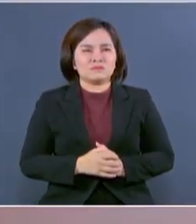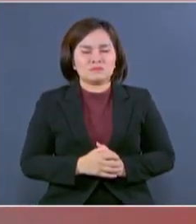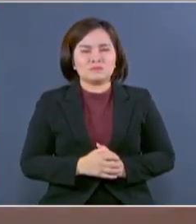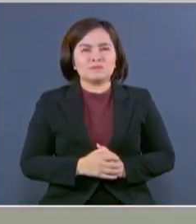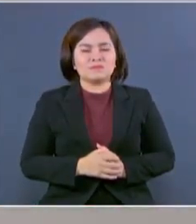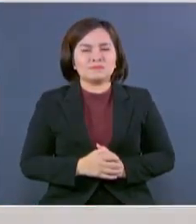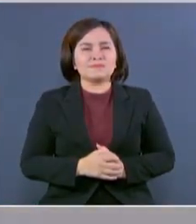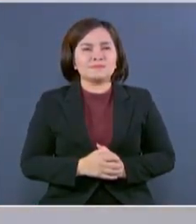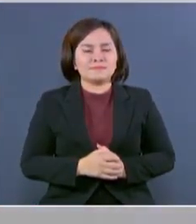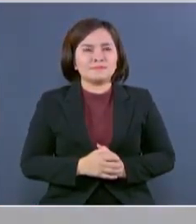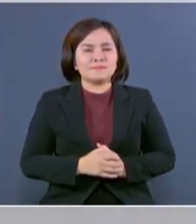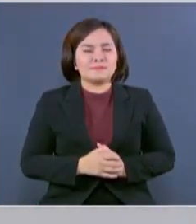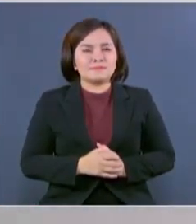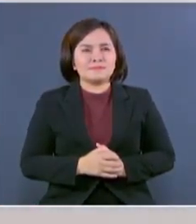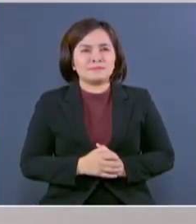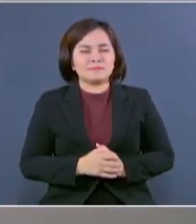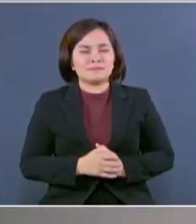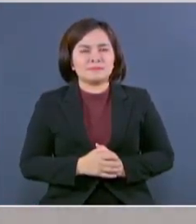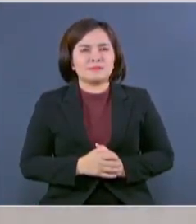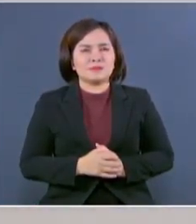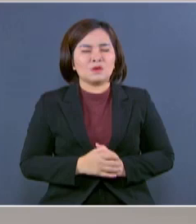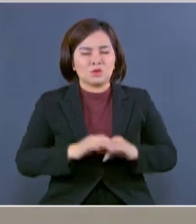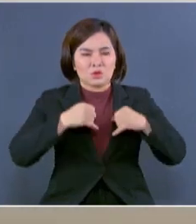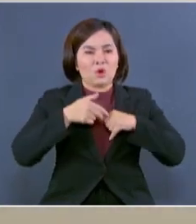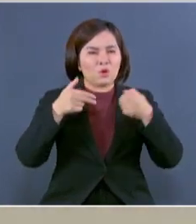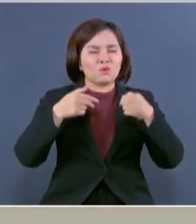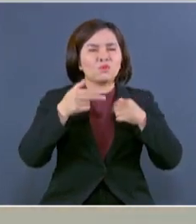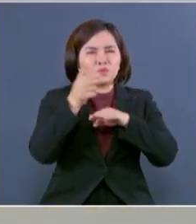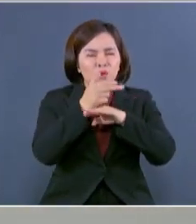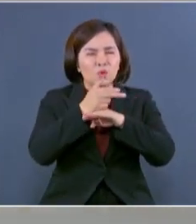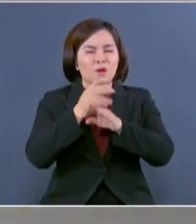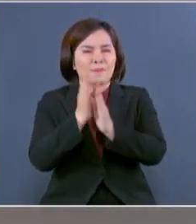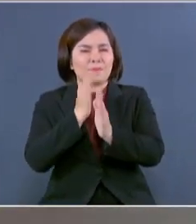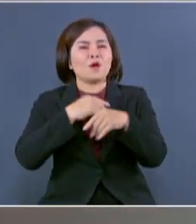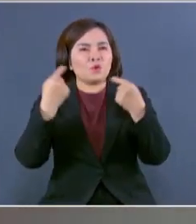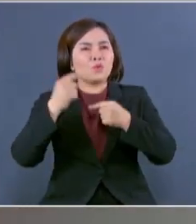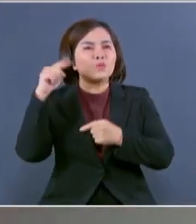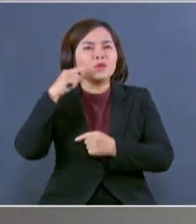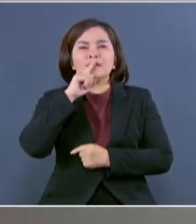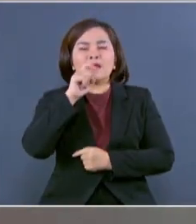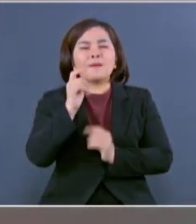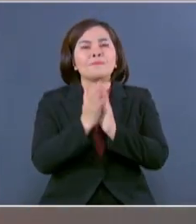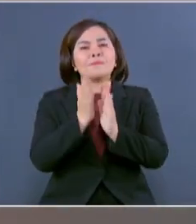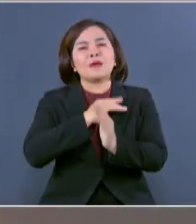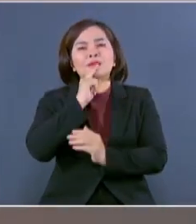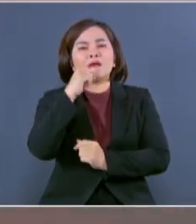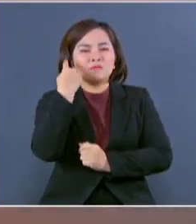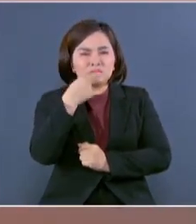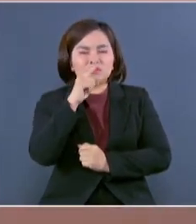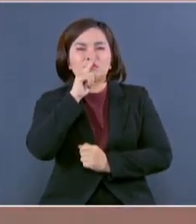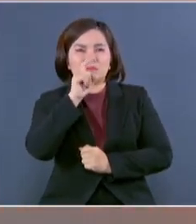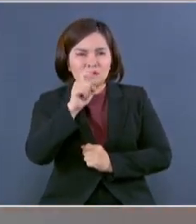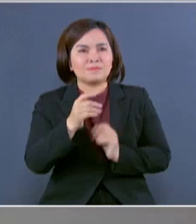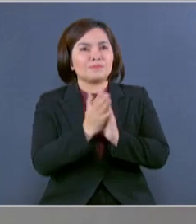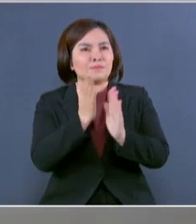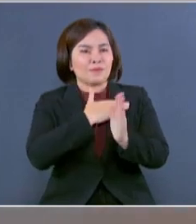างตอนเท่านั้นครับขณะที่พระรูปหนึ่งได้ทะเลาะกับเจ้าของคลิปนะครับซึ่งจะได้ยินเสียงผู้หญิงถามว่าพระด่าใครก่อนที่